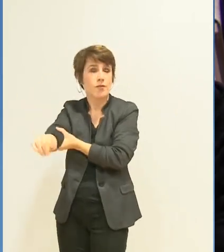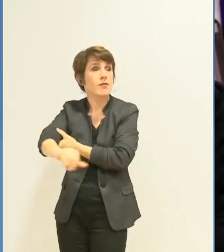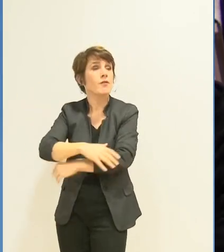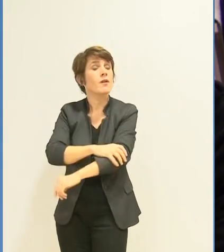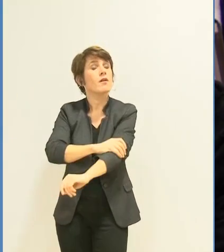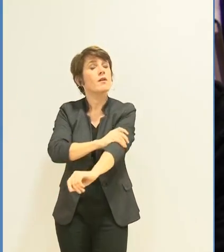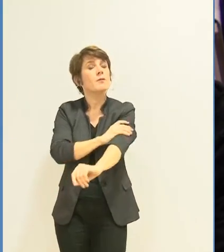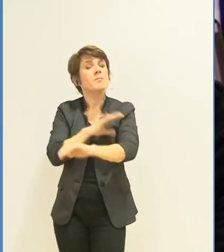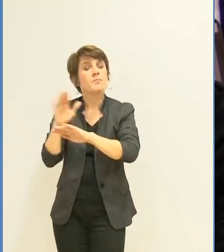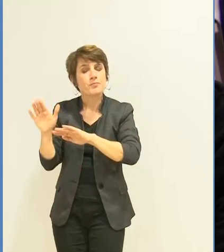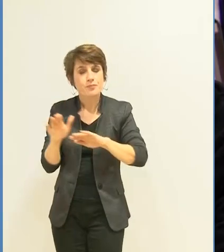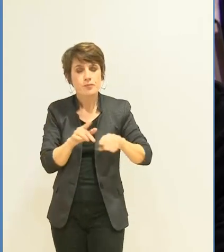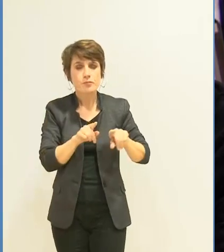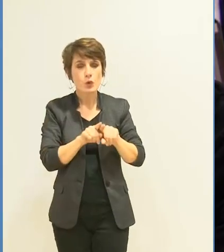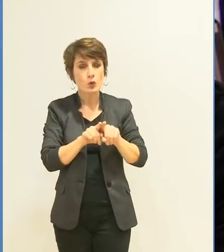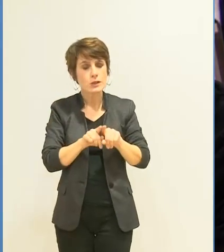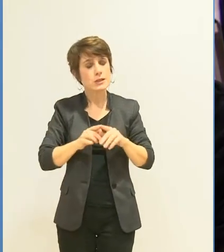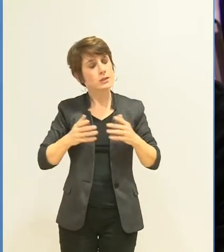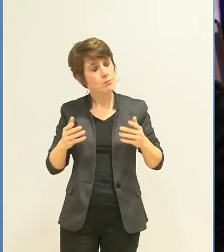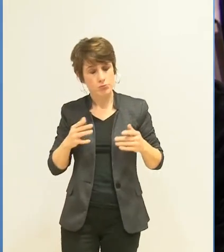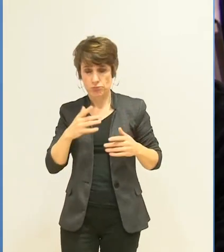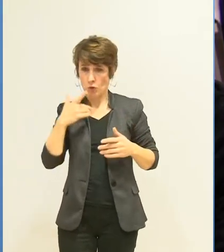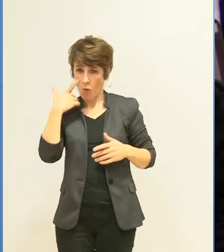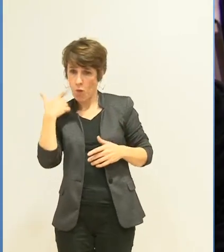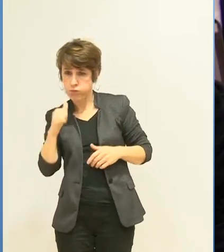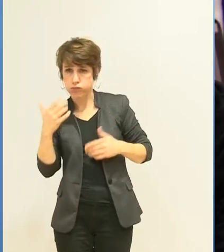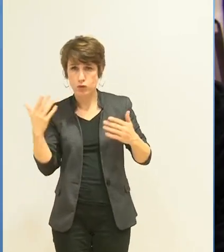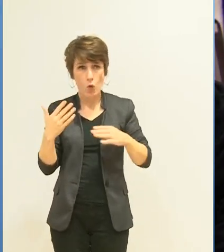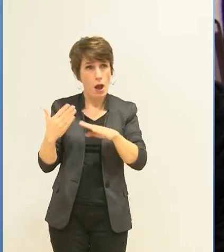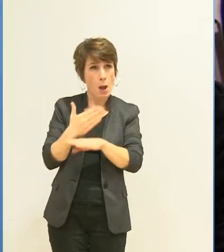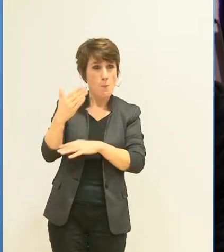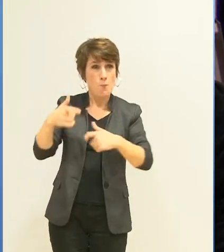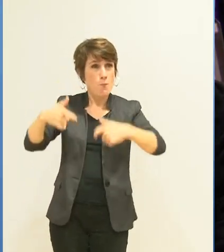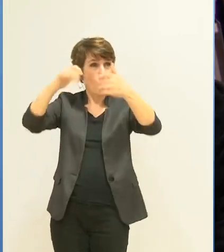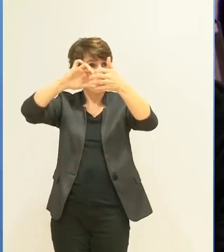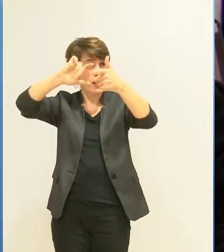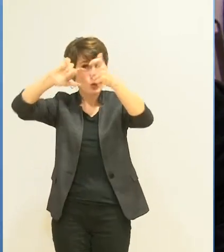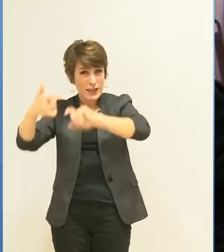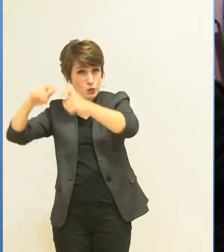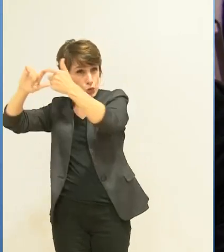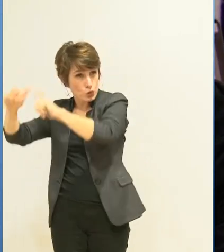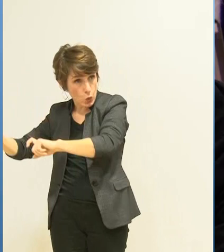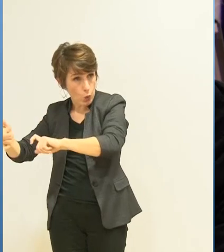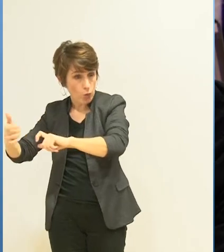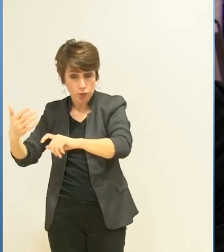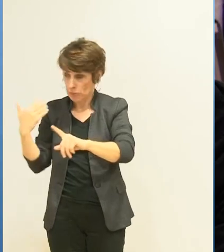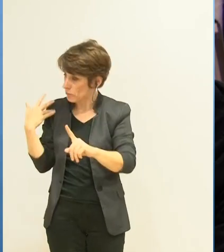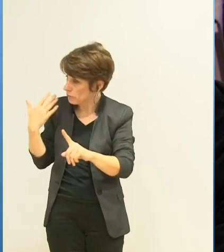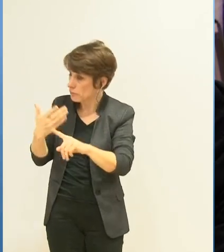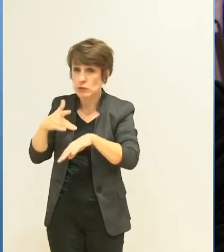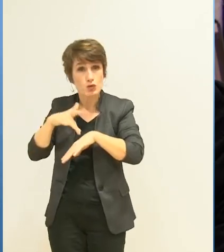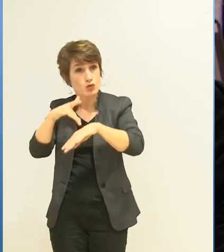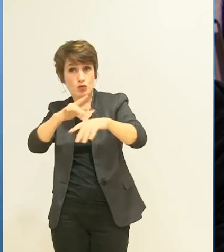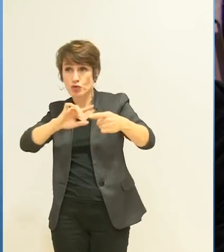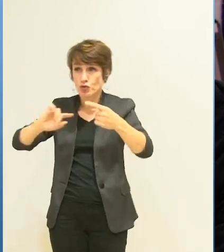part il est notoire que ce projet de destruction n'a pas soulevé de débats concernant c'est un type